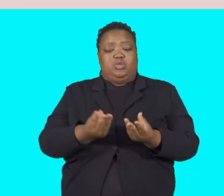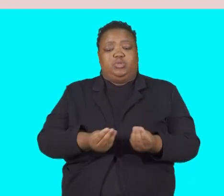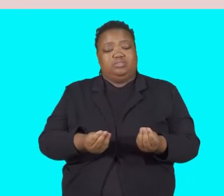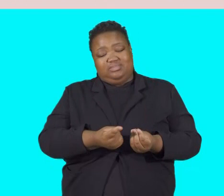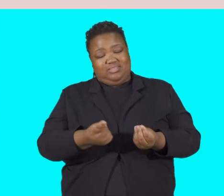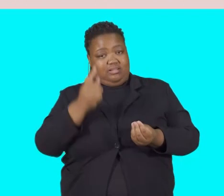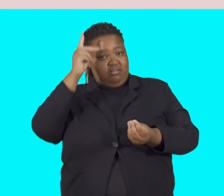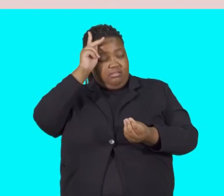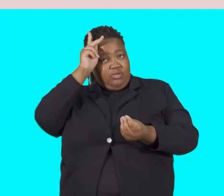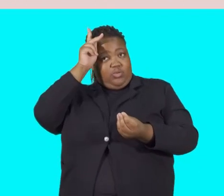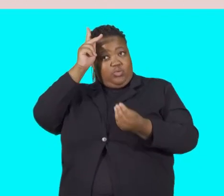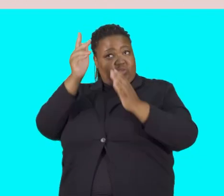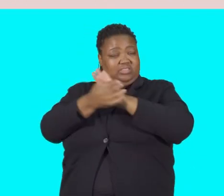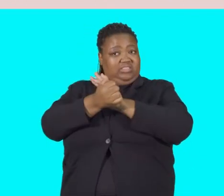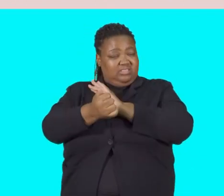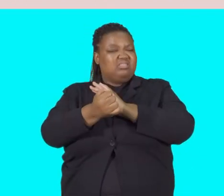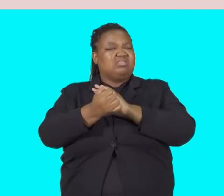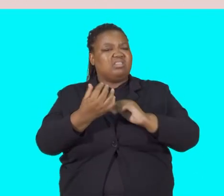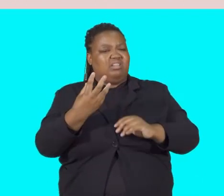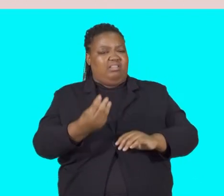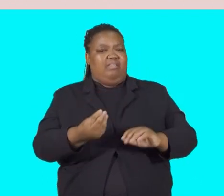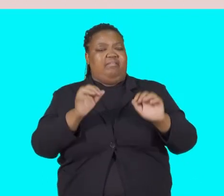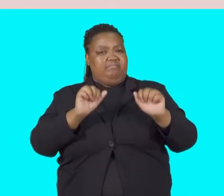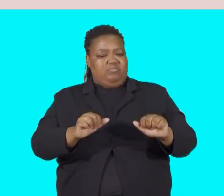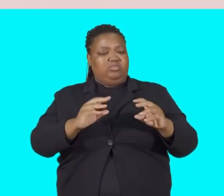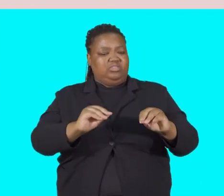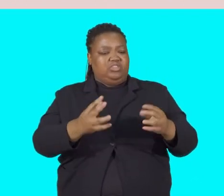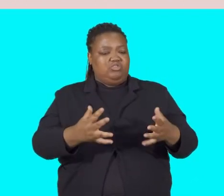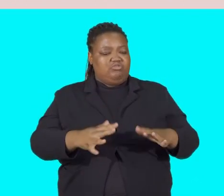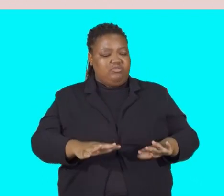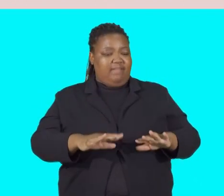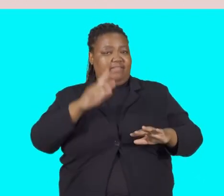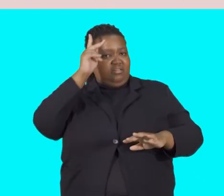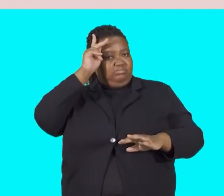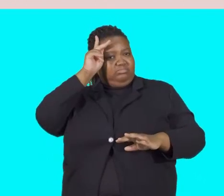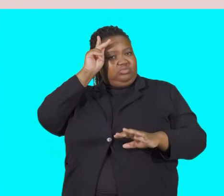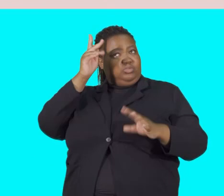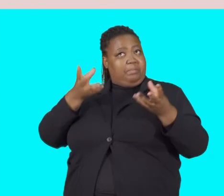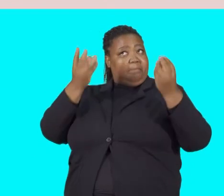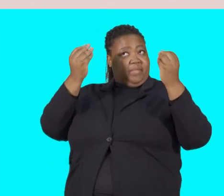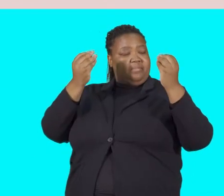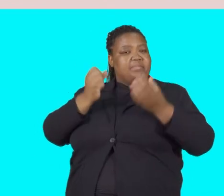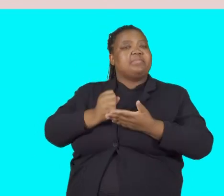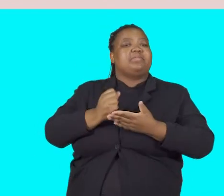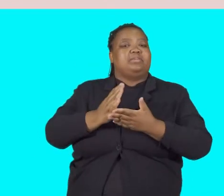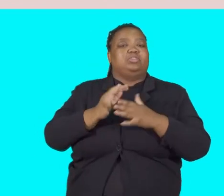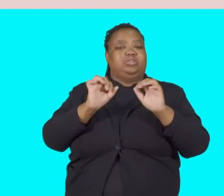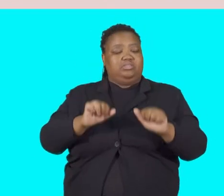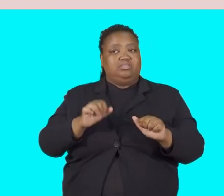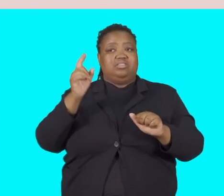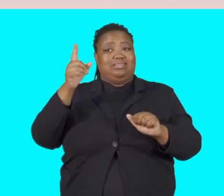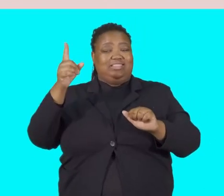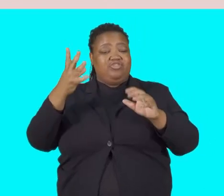ulwazi nesakhono kuleyo bayifundisiweyo. Otishala ke bafanele uba ngalo lonke ixesha